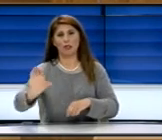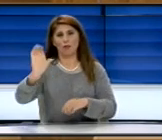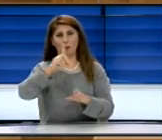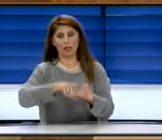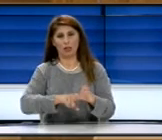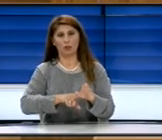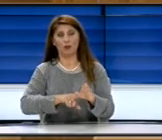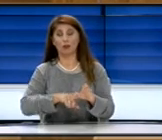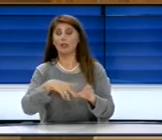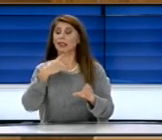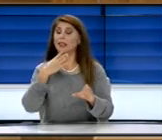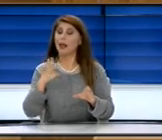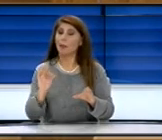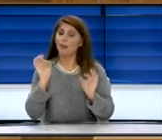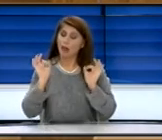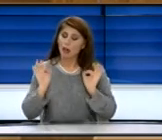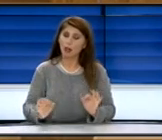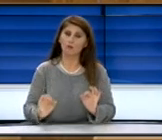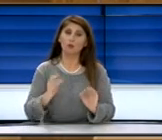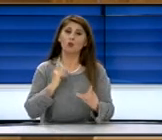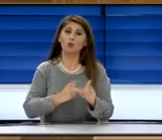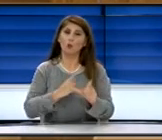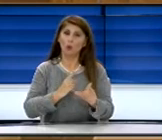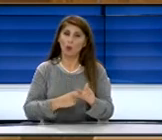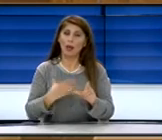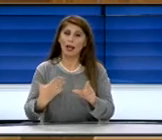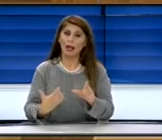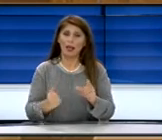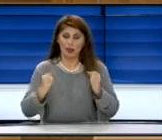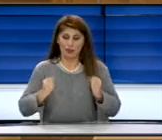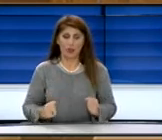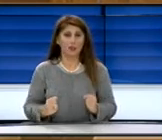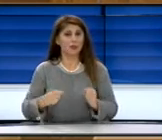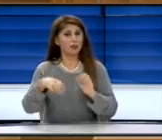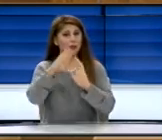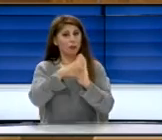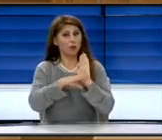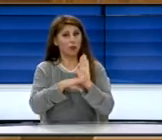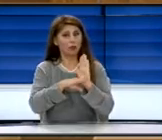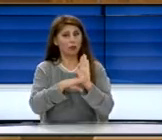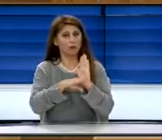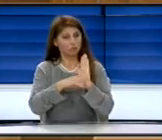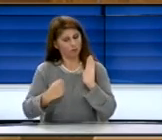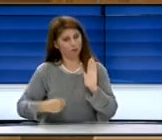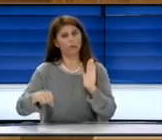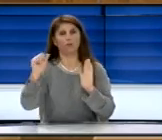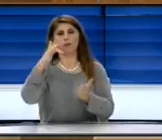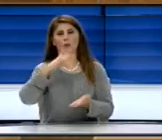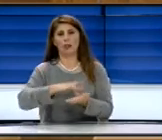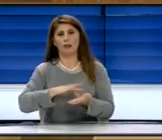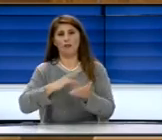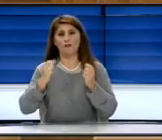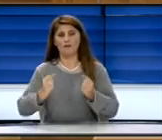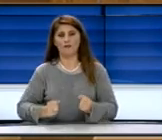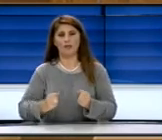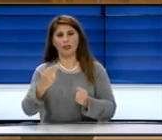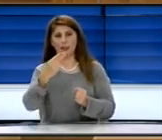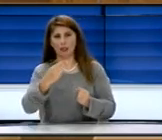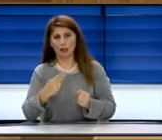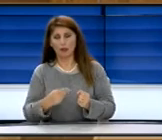Ένωσης. Και επειδή ακριβώς το ΚΚΕ έχει θέσεις και πρόγραμμα εναντίωσης με τα κεντρικά, με τα βασικά